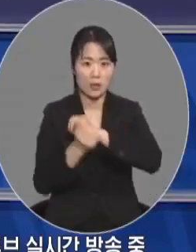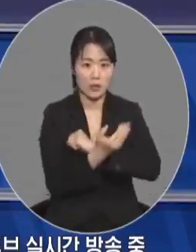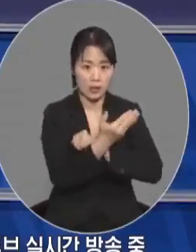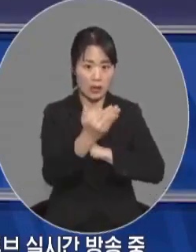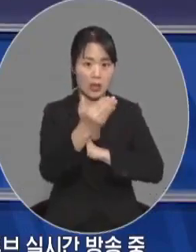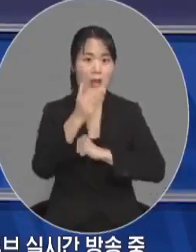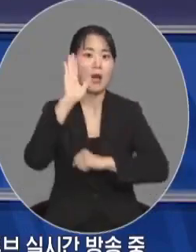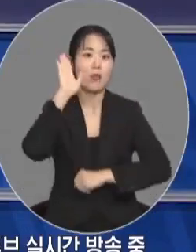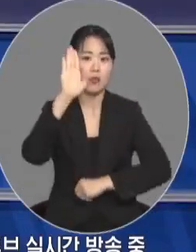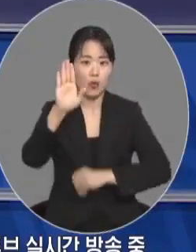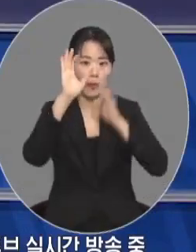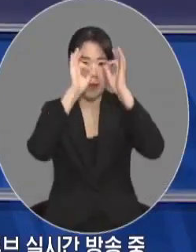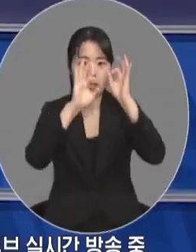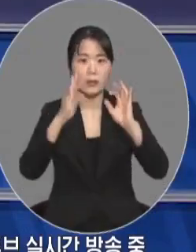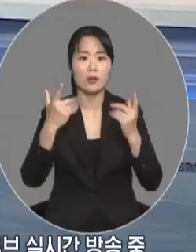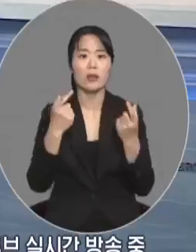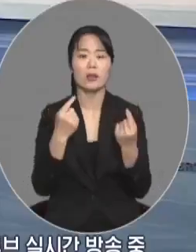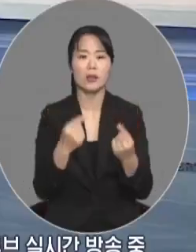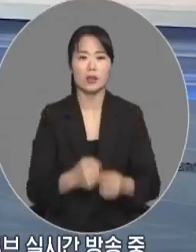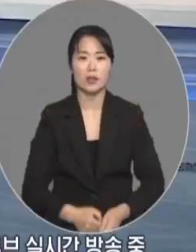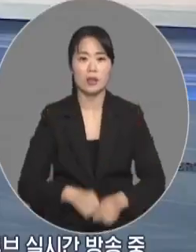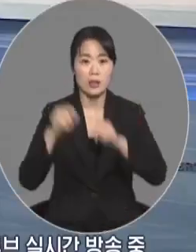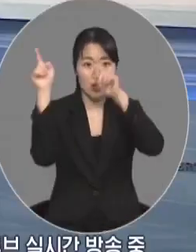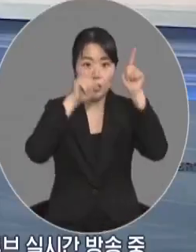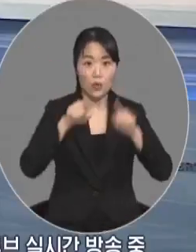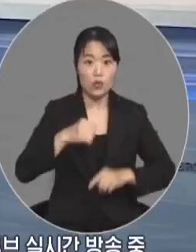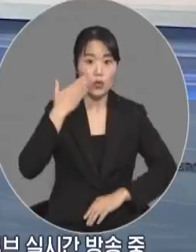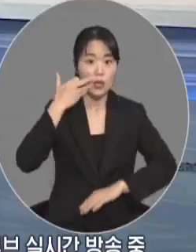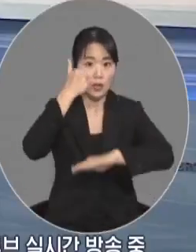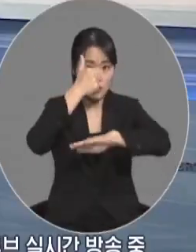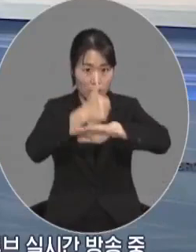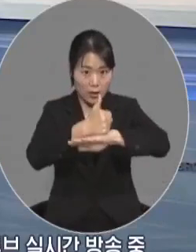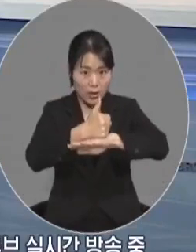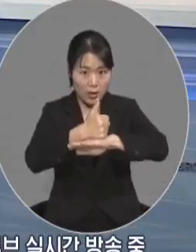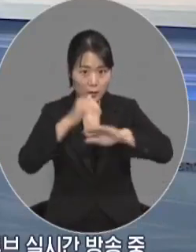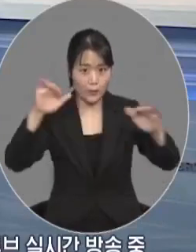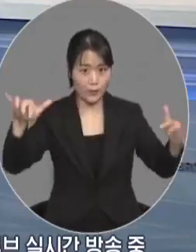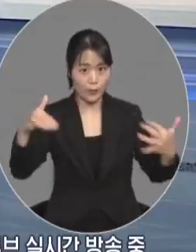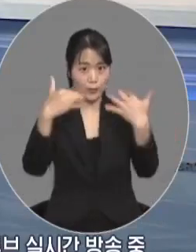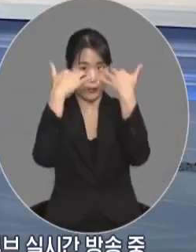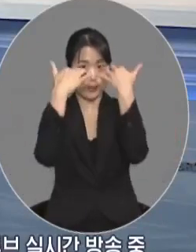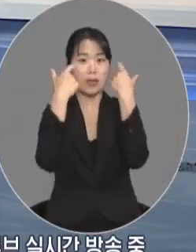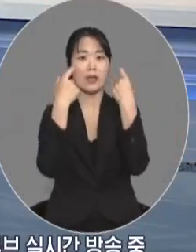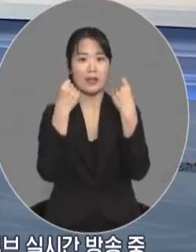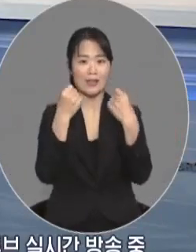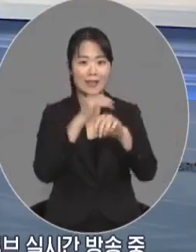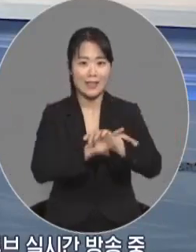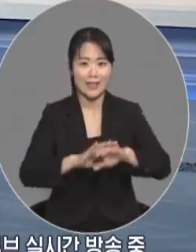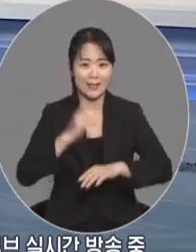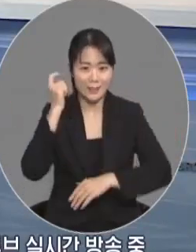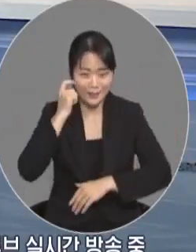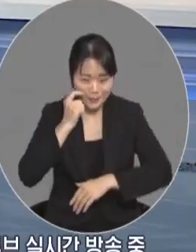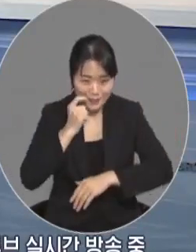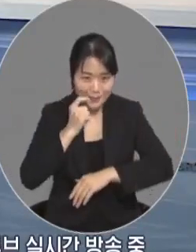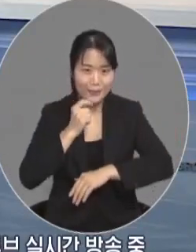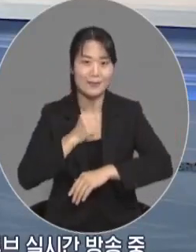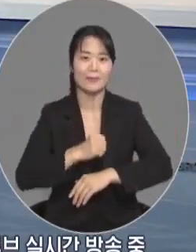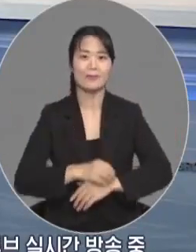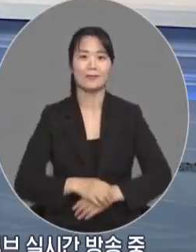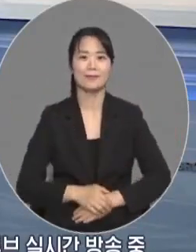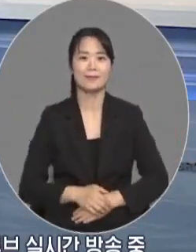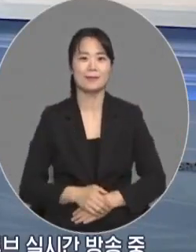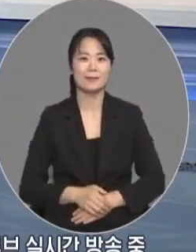좀 더 지켜봐야겠습니다. 그러게요. 전국에서 울산의 결과를 뭐 유심히 지켜보고 있더라고요. 예, 잘 들었습니다. 배현주 기자. 맞습니다.